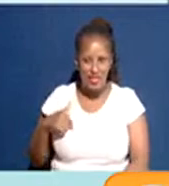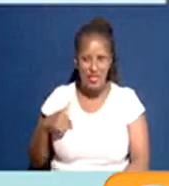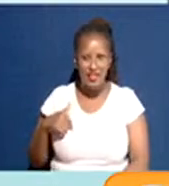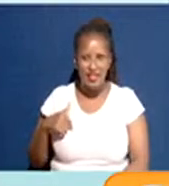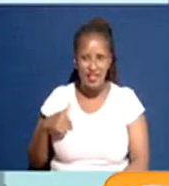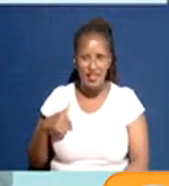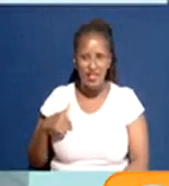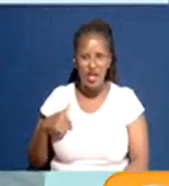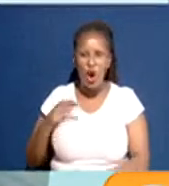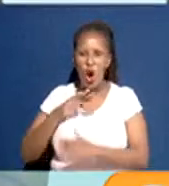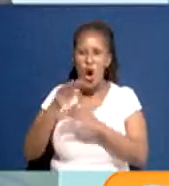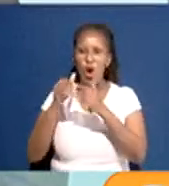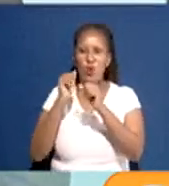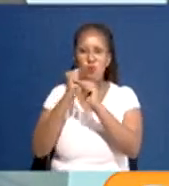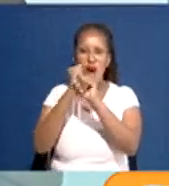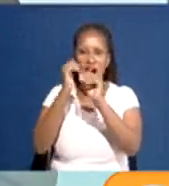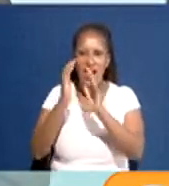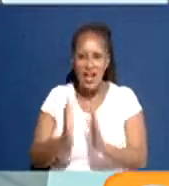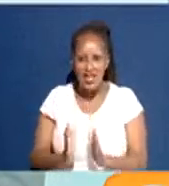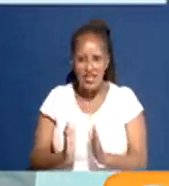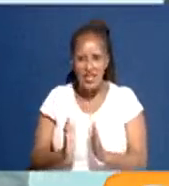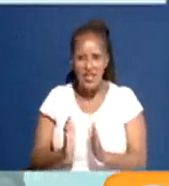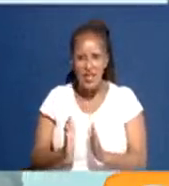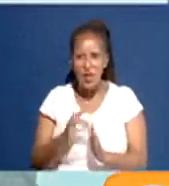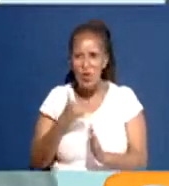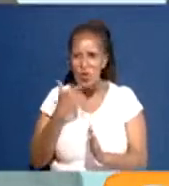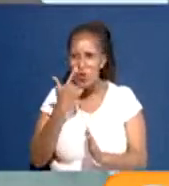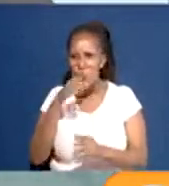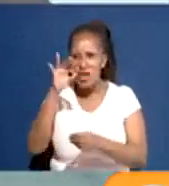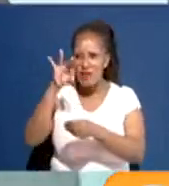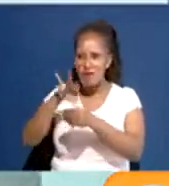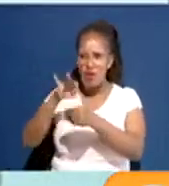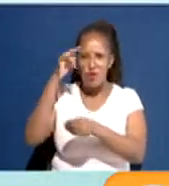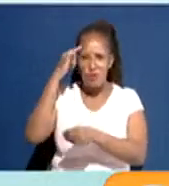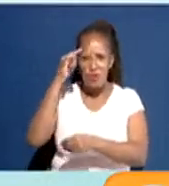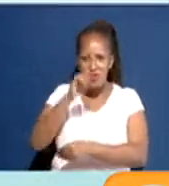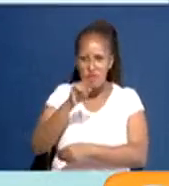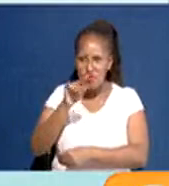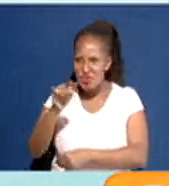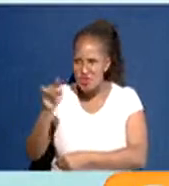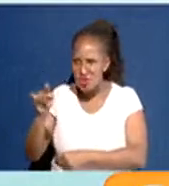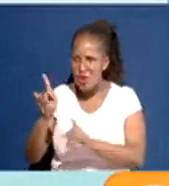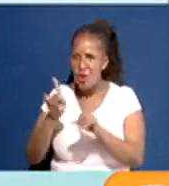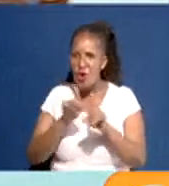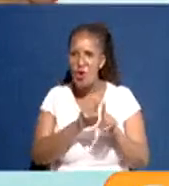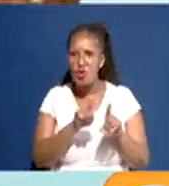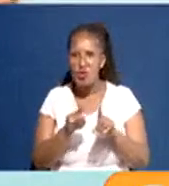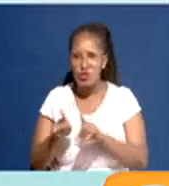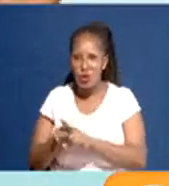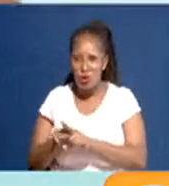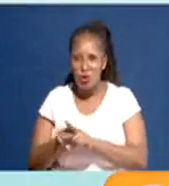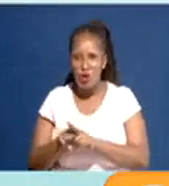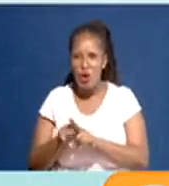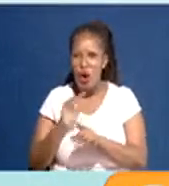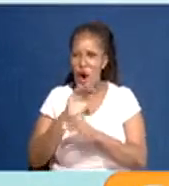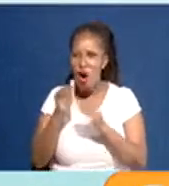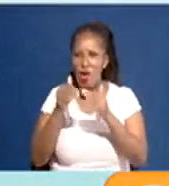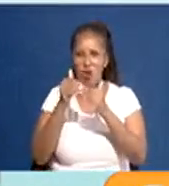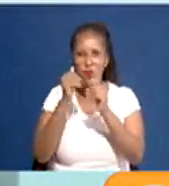hawa wafanyikazi walio wachagua, pia hawa